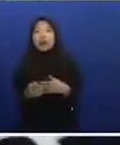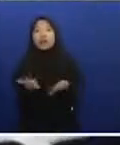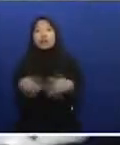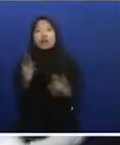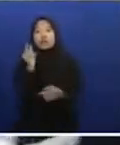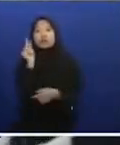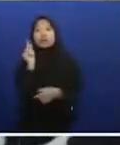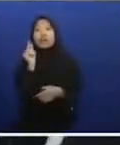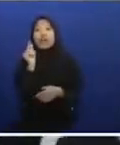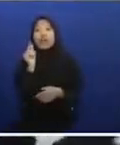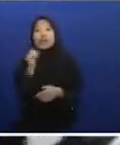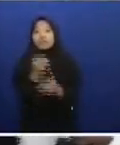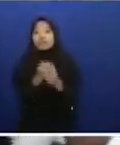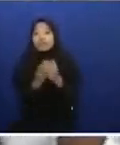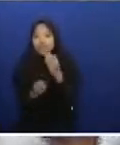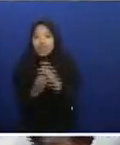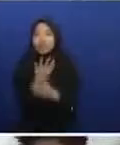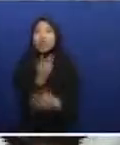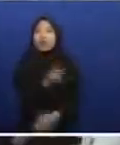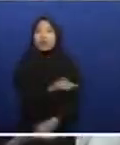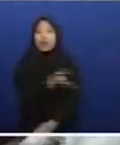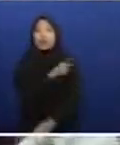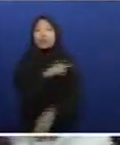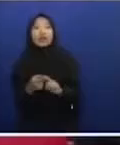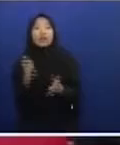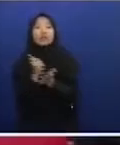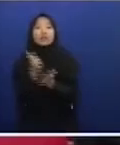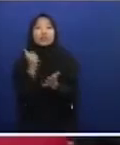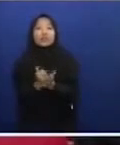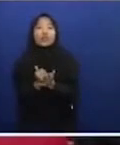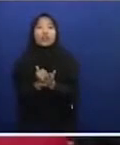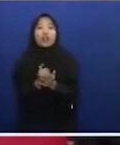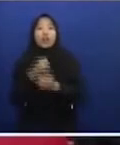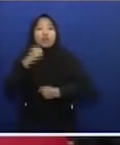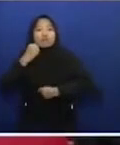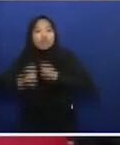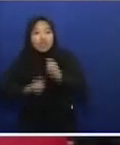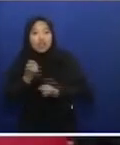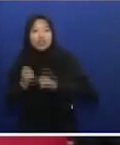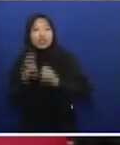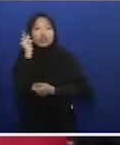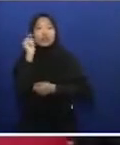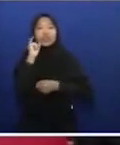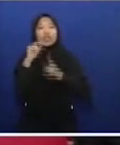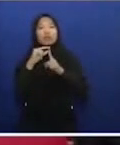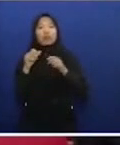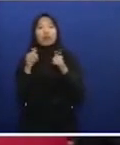Tapi hati-hati kalau cuma IP yang kuat atau IP yang bagus tanpa punya kemampuan leadership yang